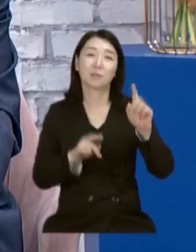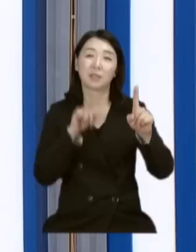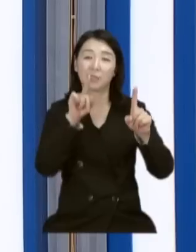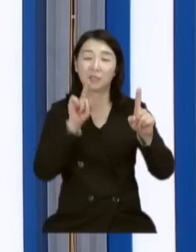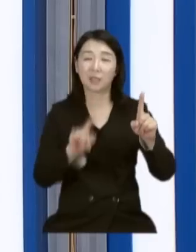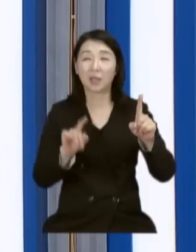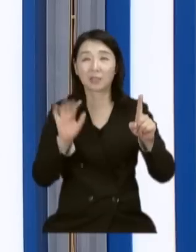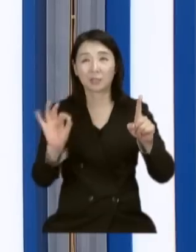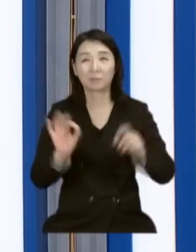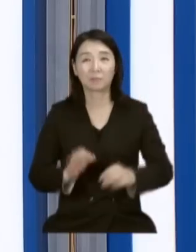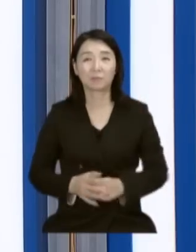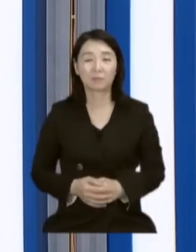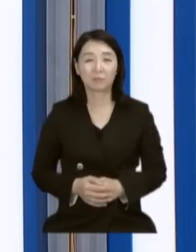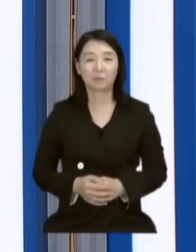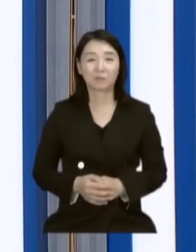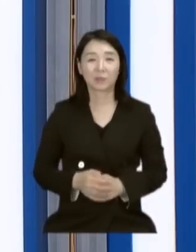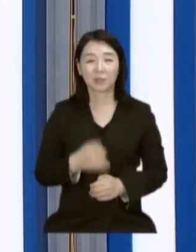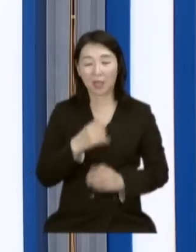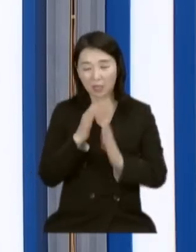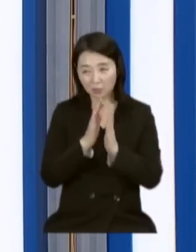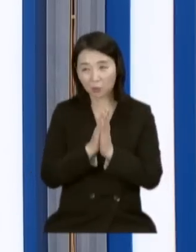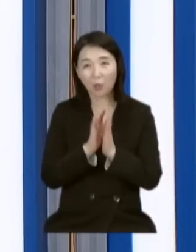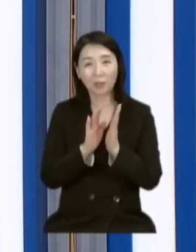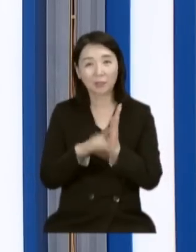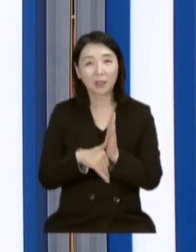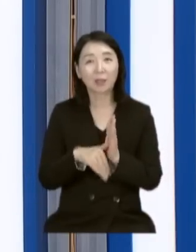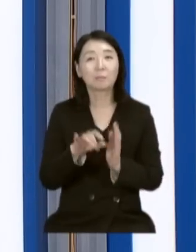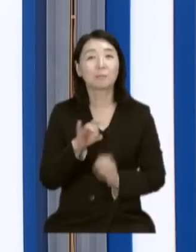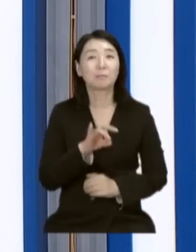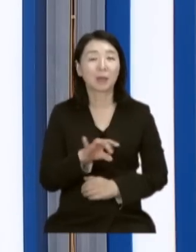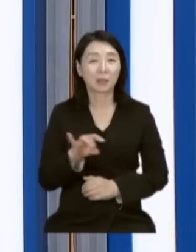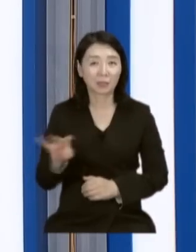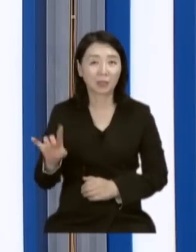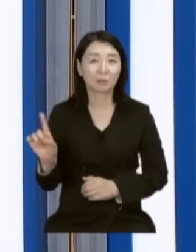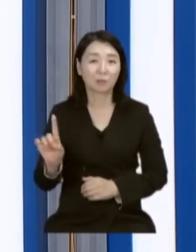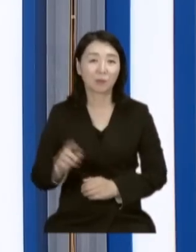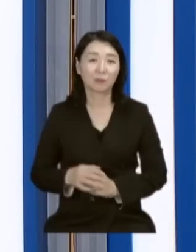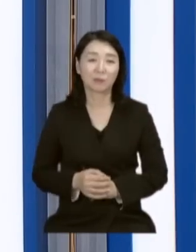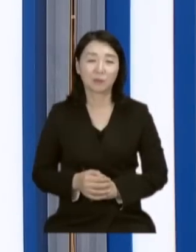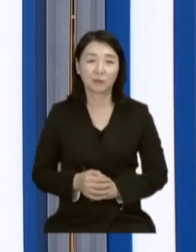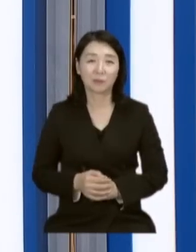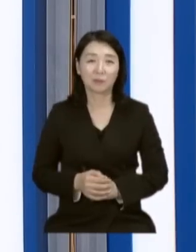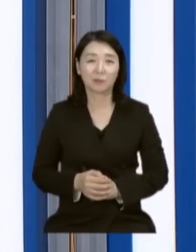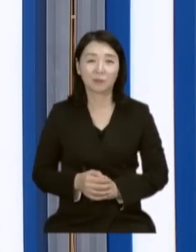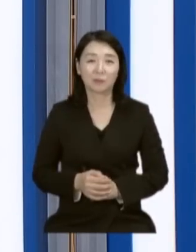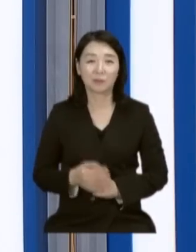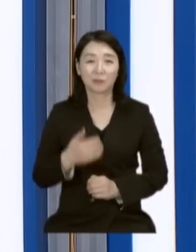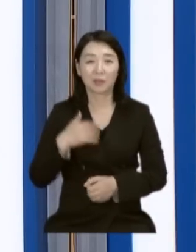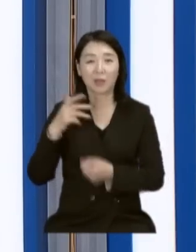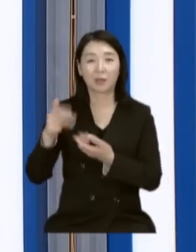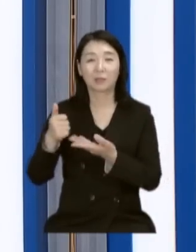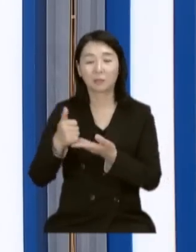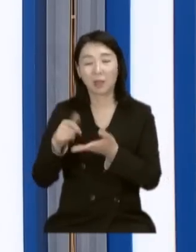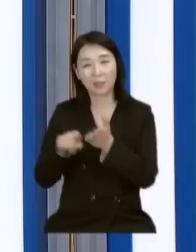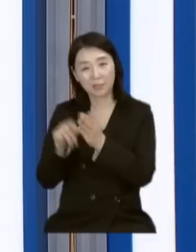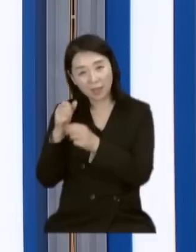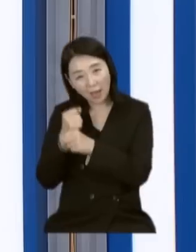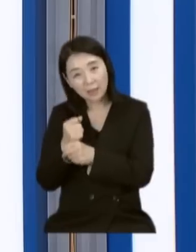이제 기도할 때마다 또 제가 하나님을 의지할